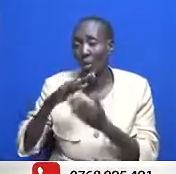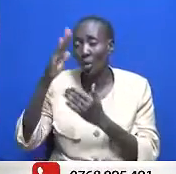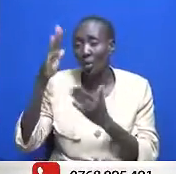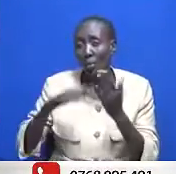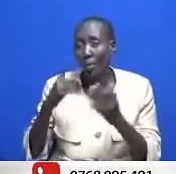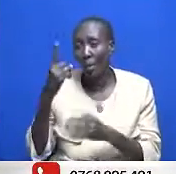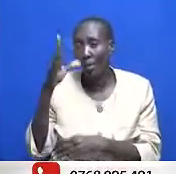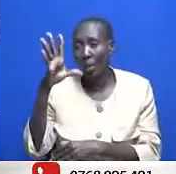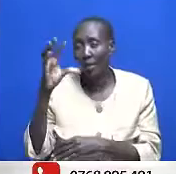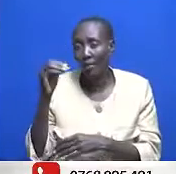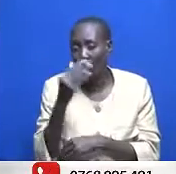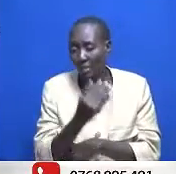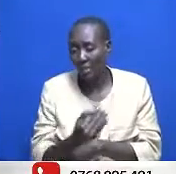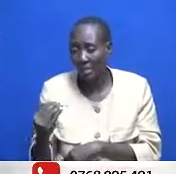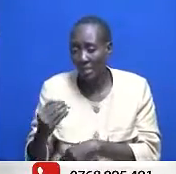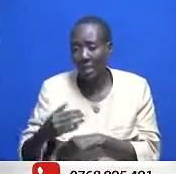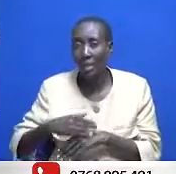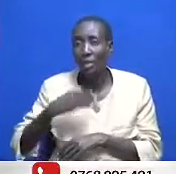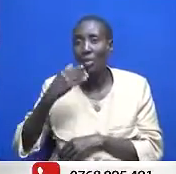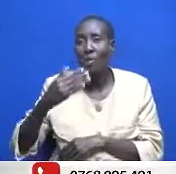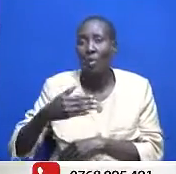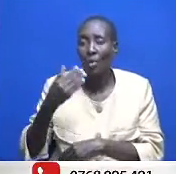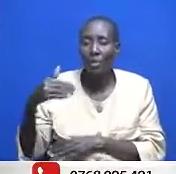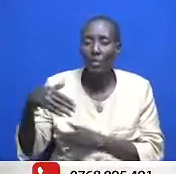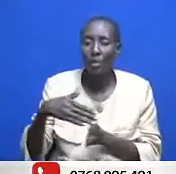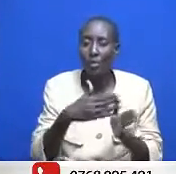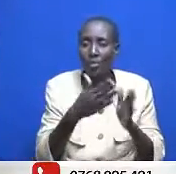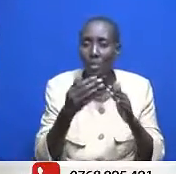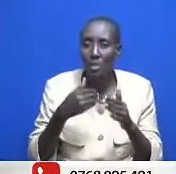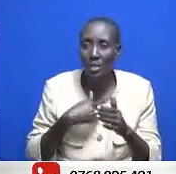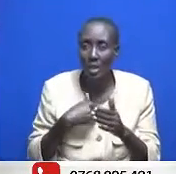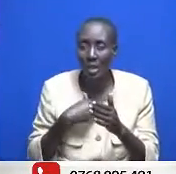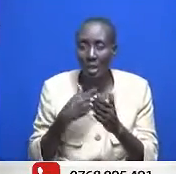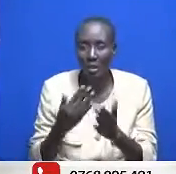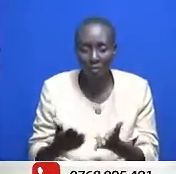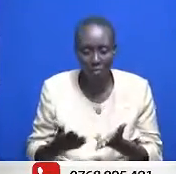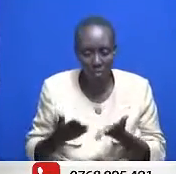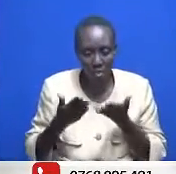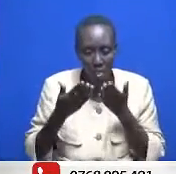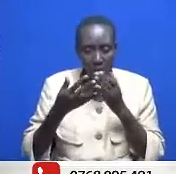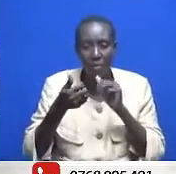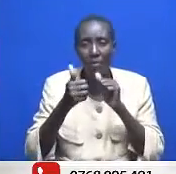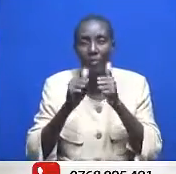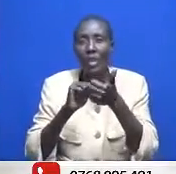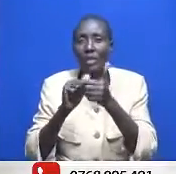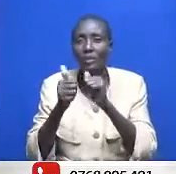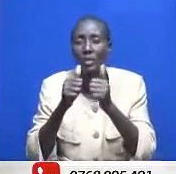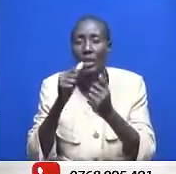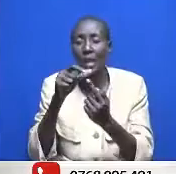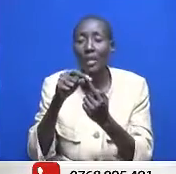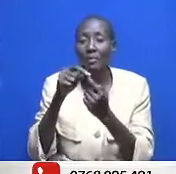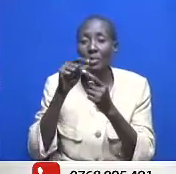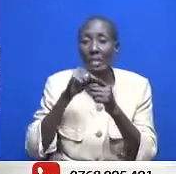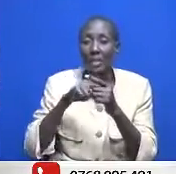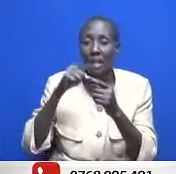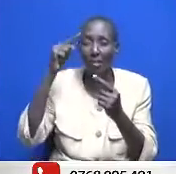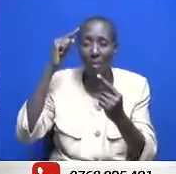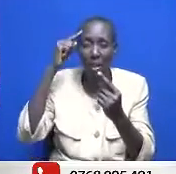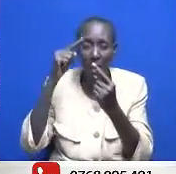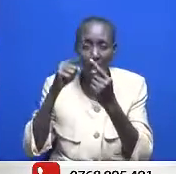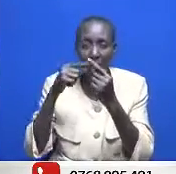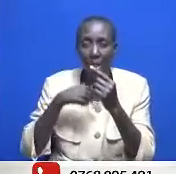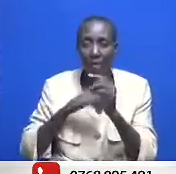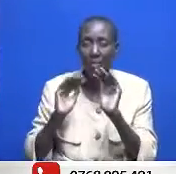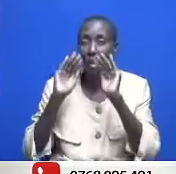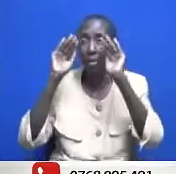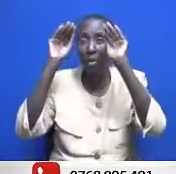50 ambao kila siku wanapata fursa ya kuweza kujikuza kimichezo, haswa wanapoazimia kujikuza katika mchezo wa